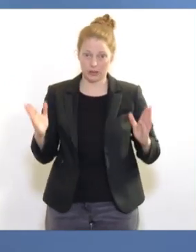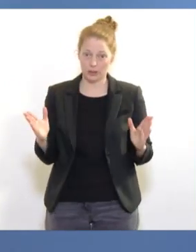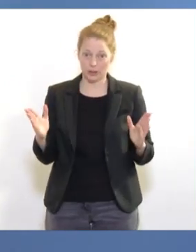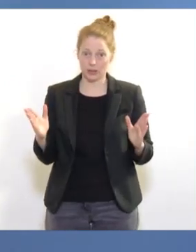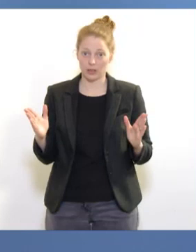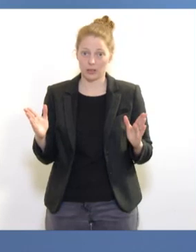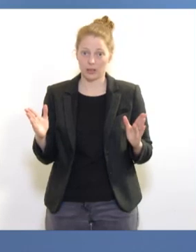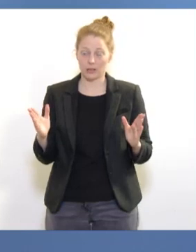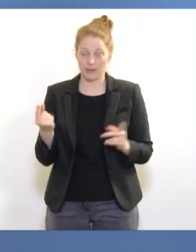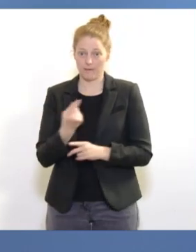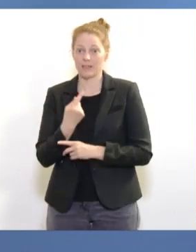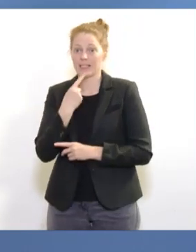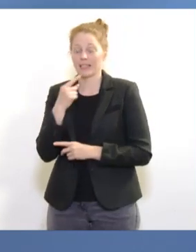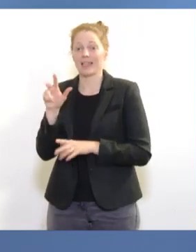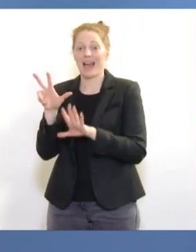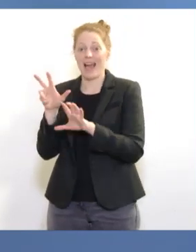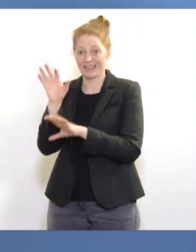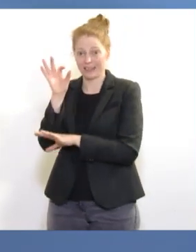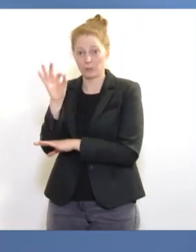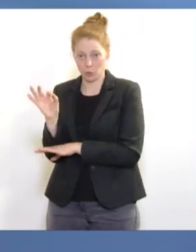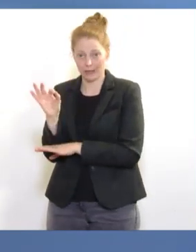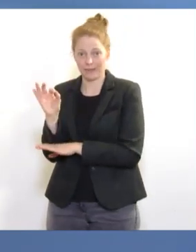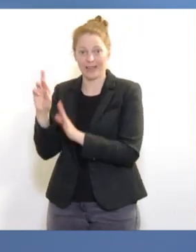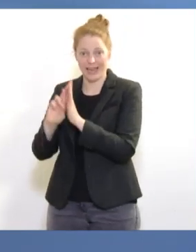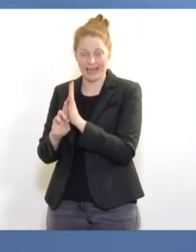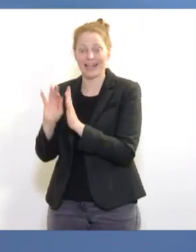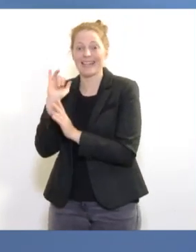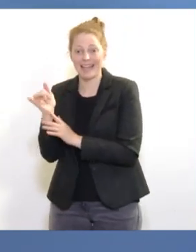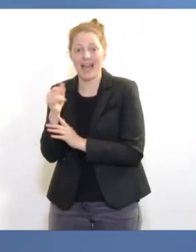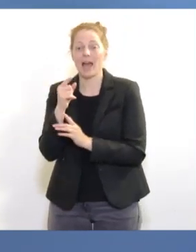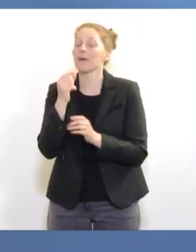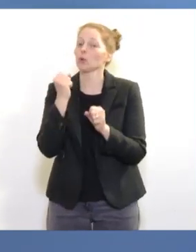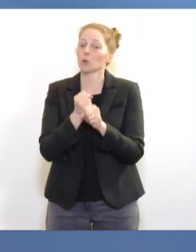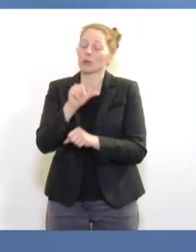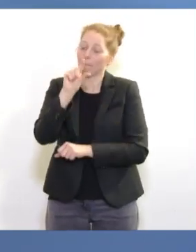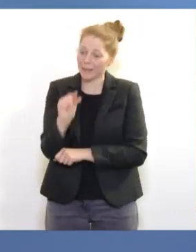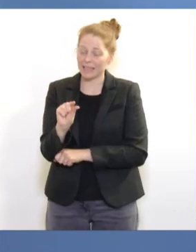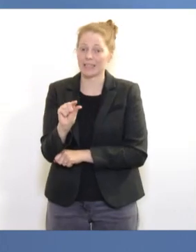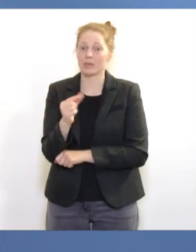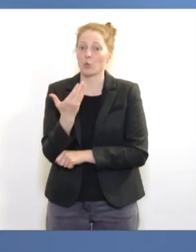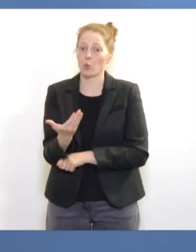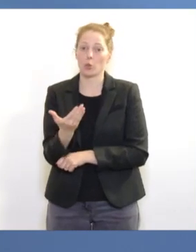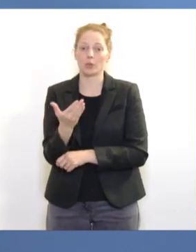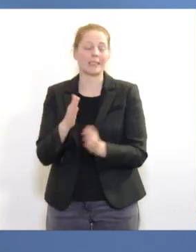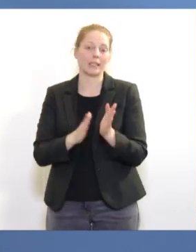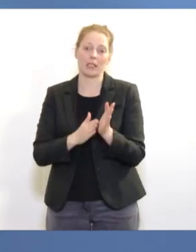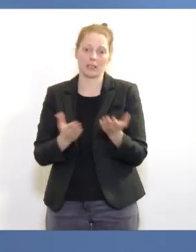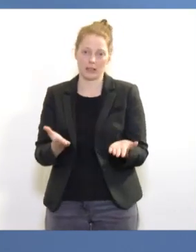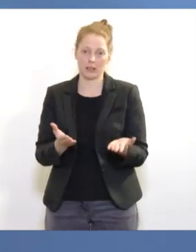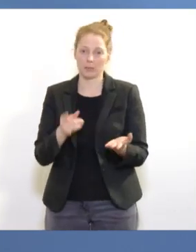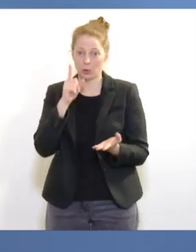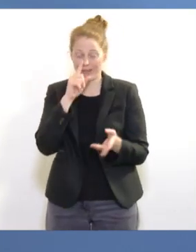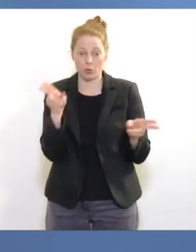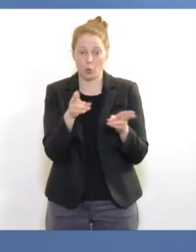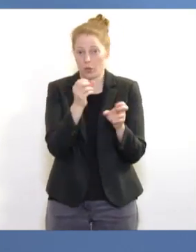auch trotz der 80%-Regelung kein darf Männer kriegen wie den Mindestlohn am Chômage partiell. Das